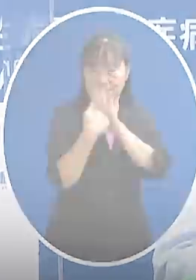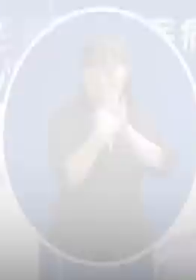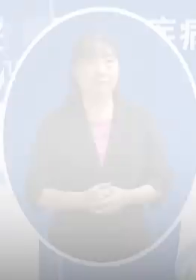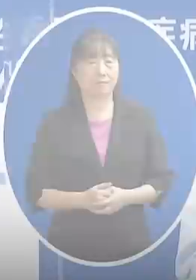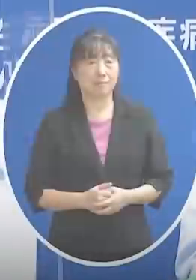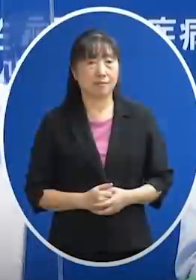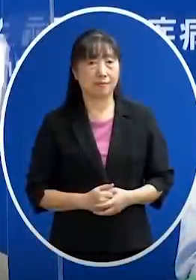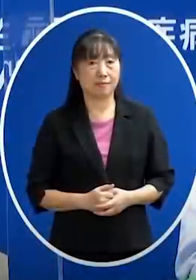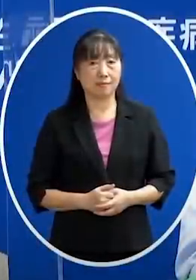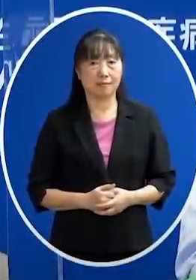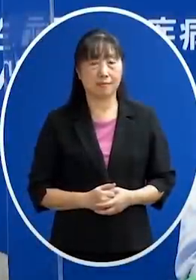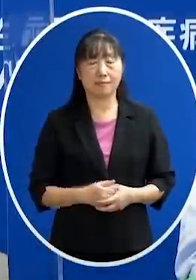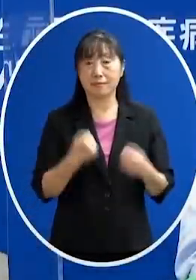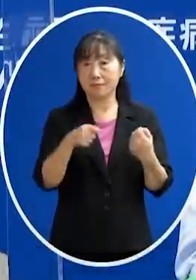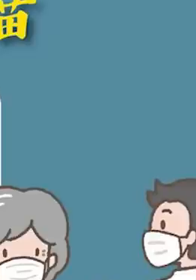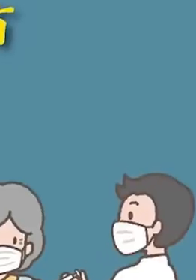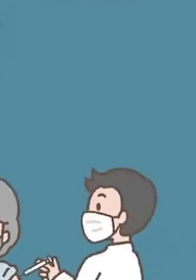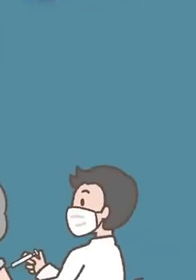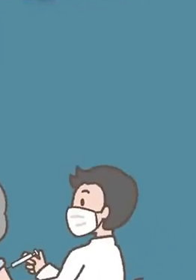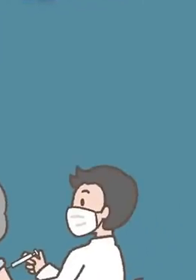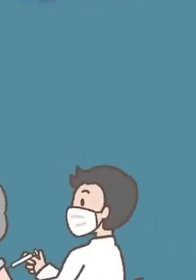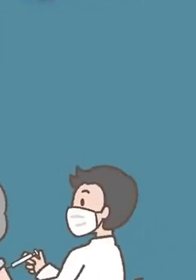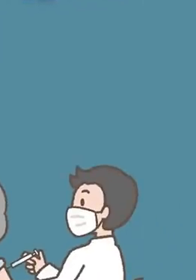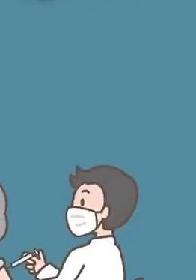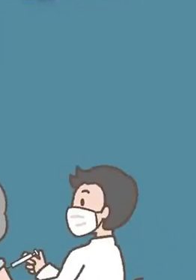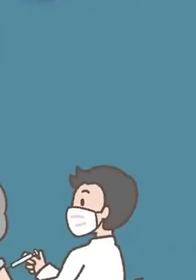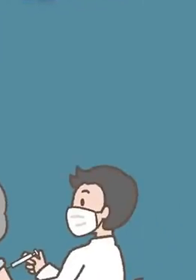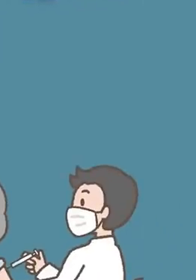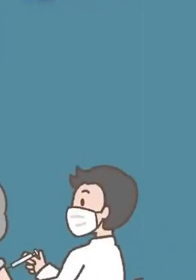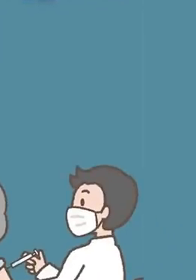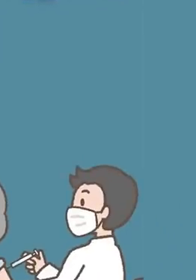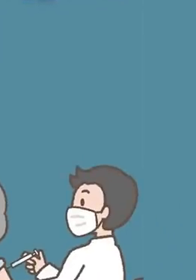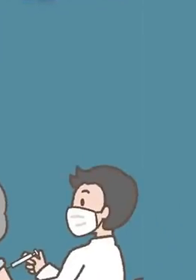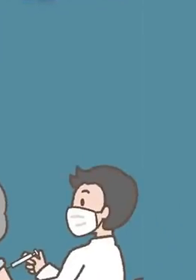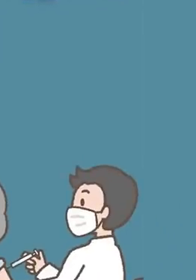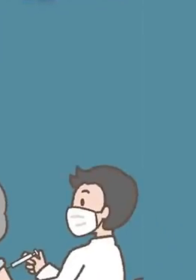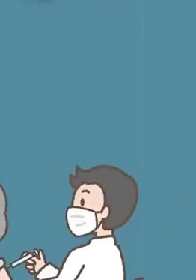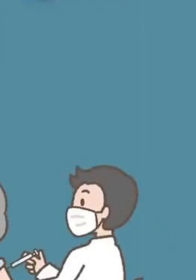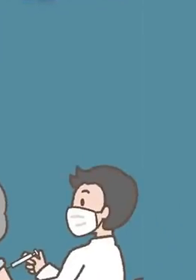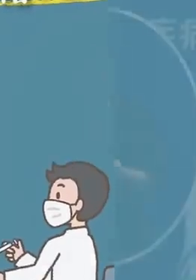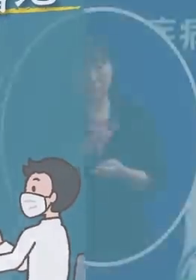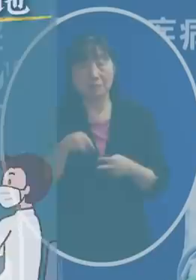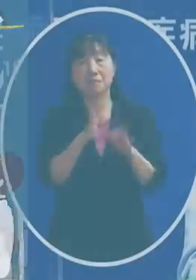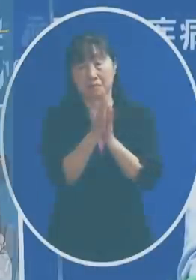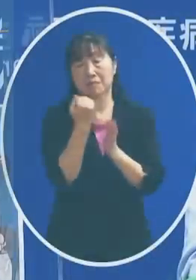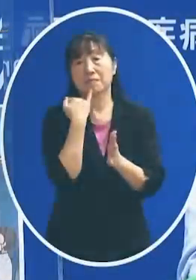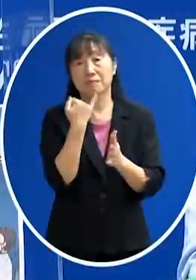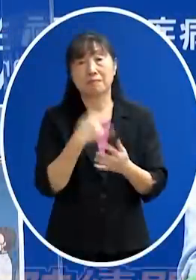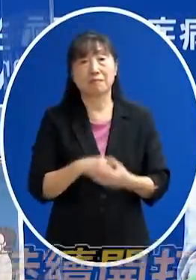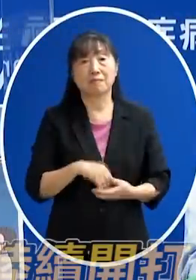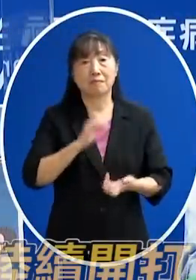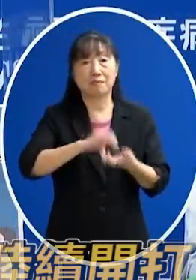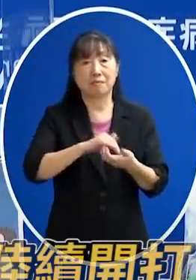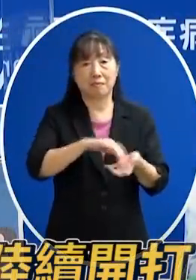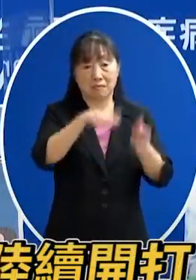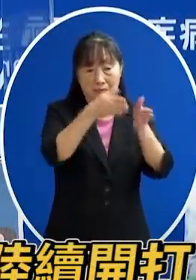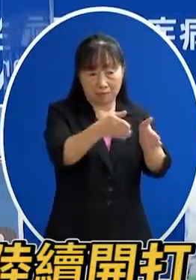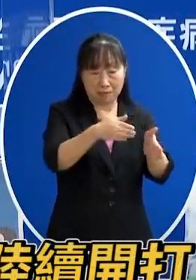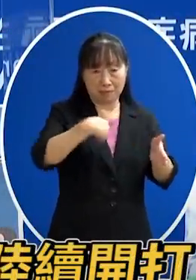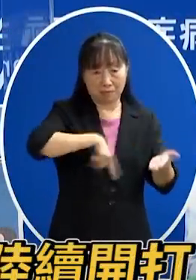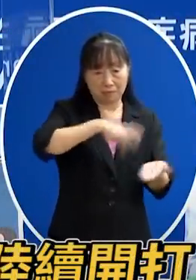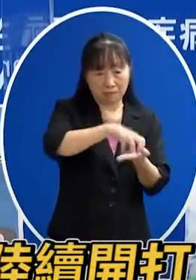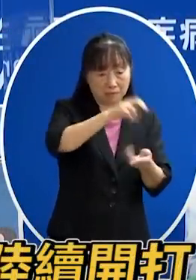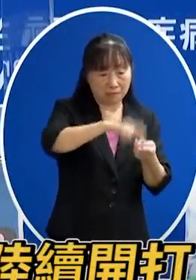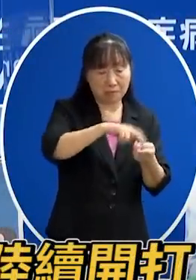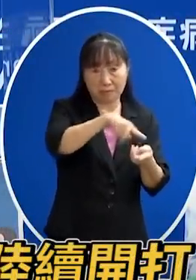制。施打疫苗的时候，在居住地、户籍地都可以。那不能够要求说不，